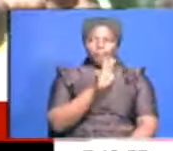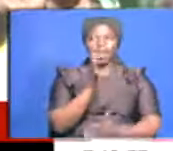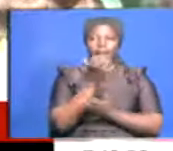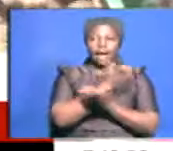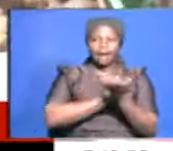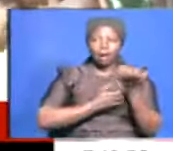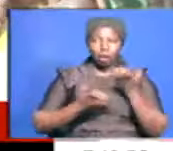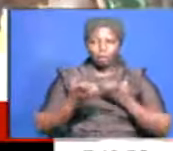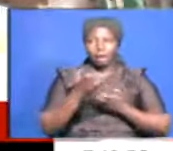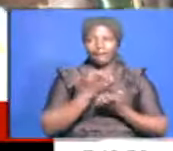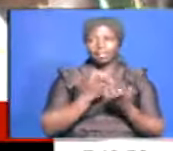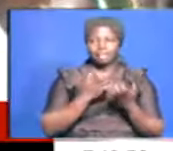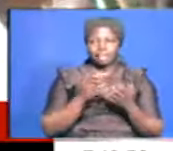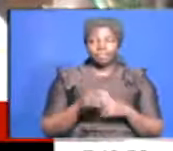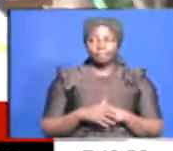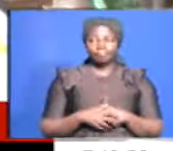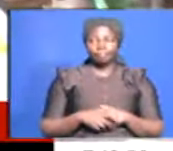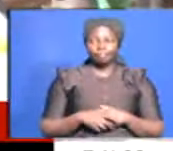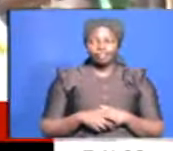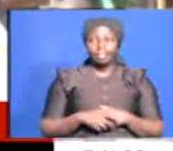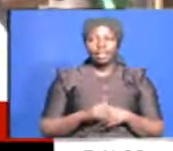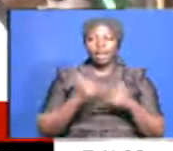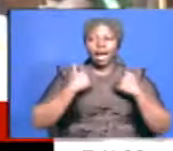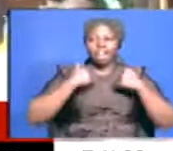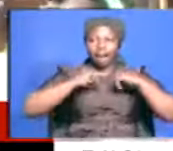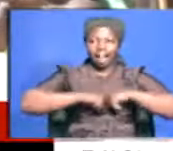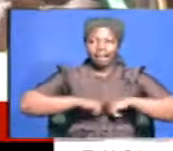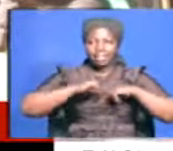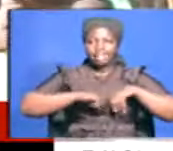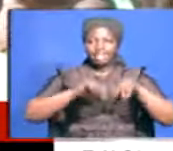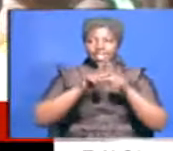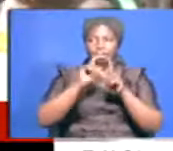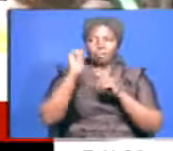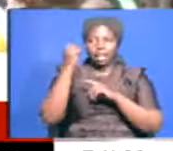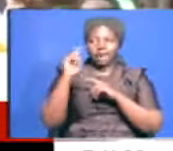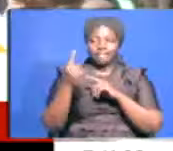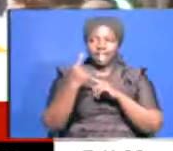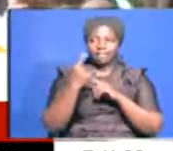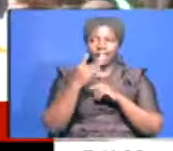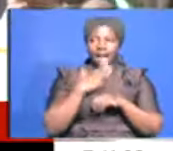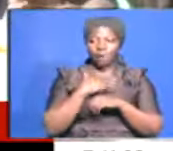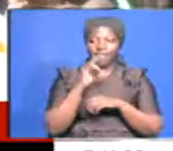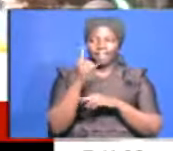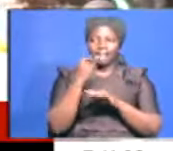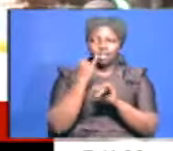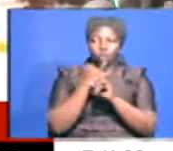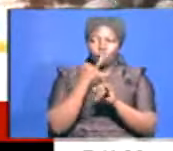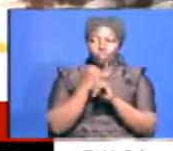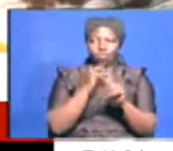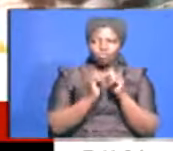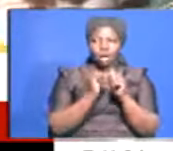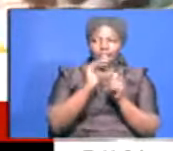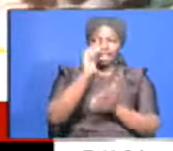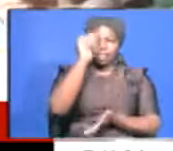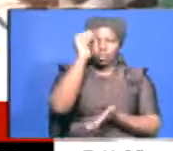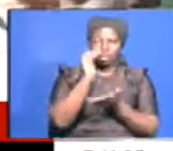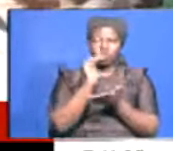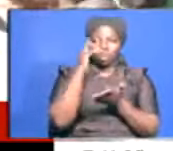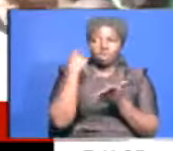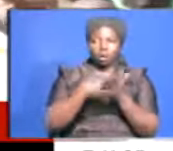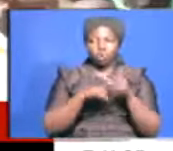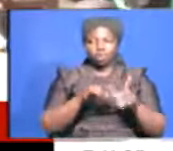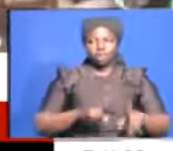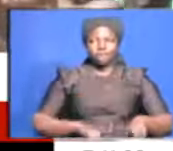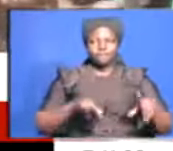Tumekubaliana kama Kenya Kwanza ya kwamba kazi yetu ya kwanza ni kupunguza gharama ya maisha.